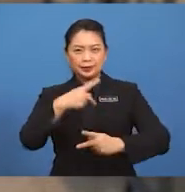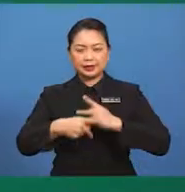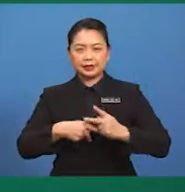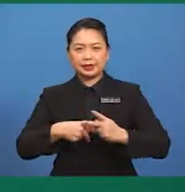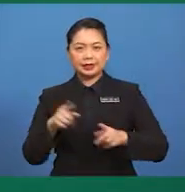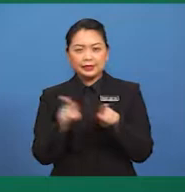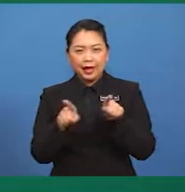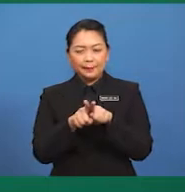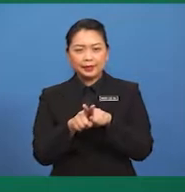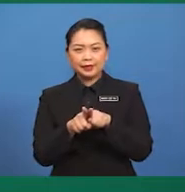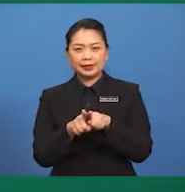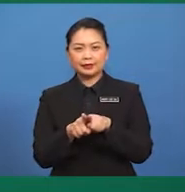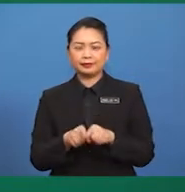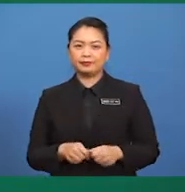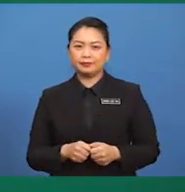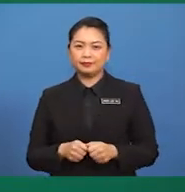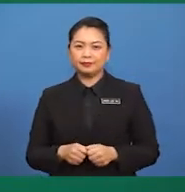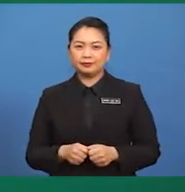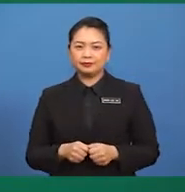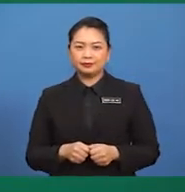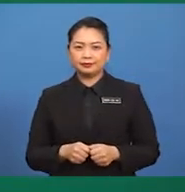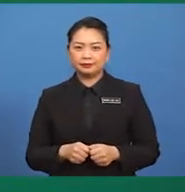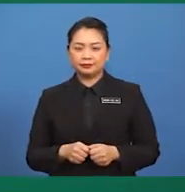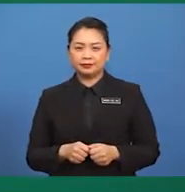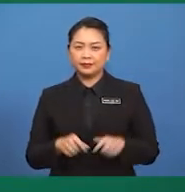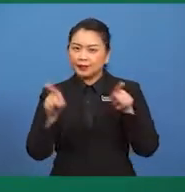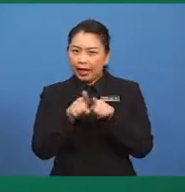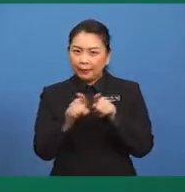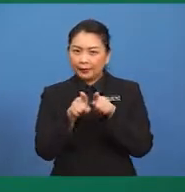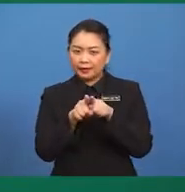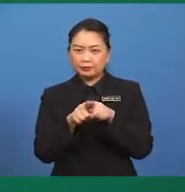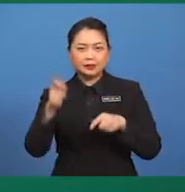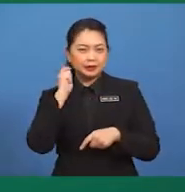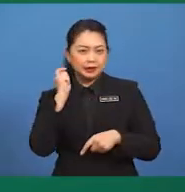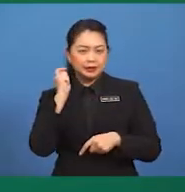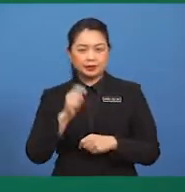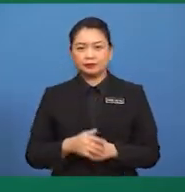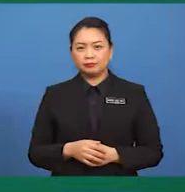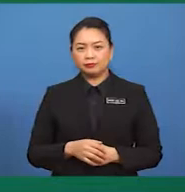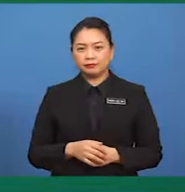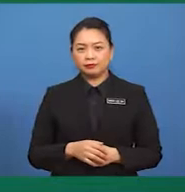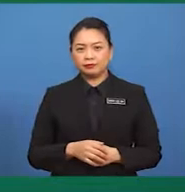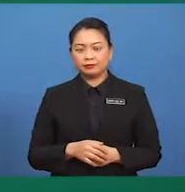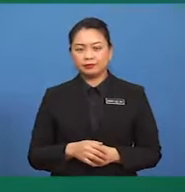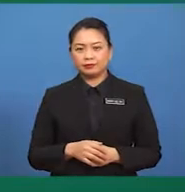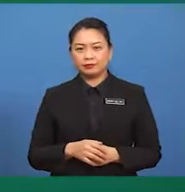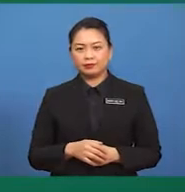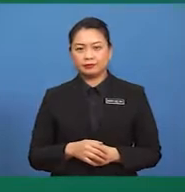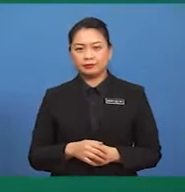sebelum ini. Catatan dalam jurnal am adalah seperti yang ditunjukkan. Catatan sebelah debit ialah hutang